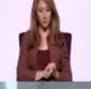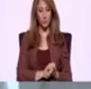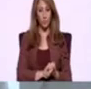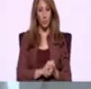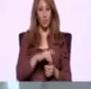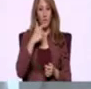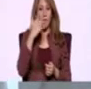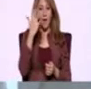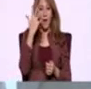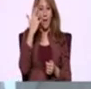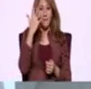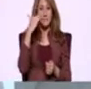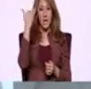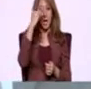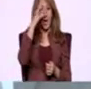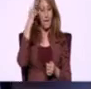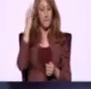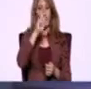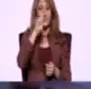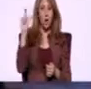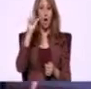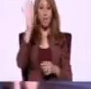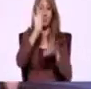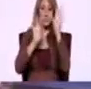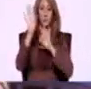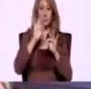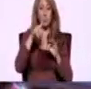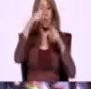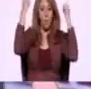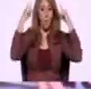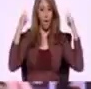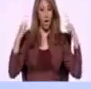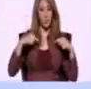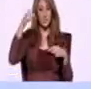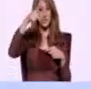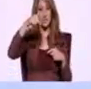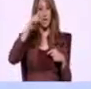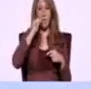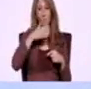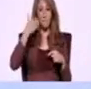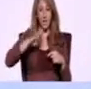لإجراء 5 عمليات مختلفة شهريا وتجهيز 6 عرائس أيتام.